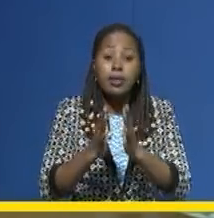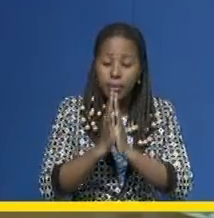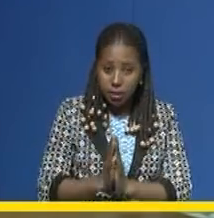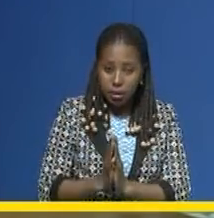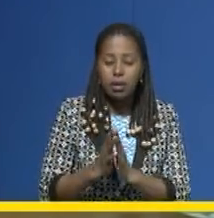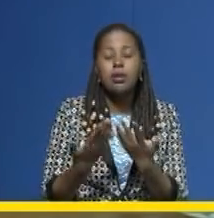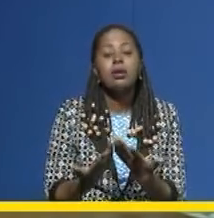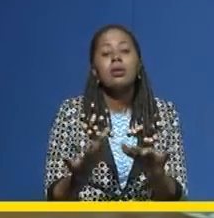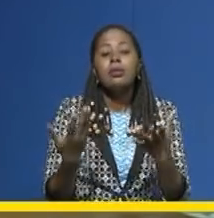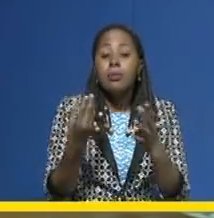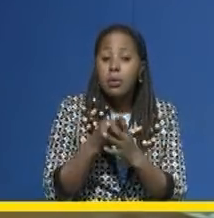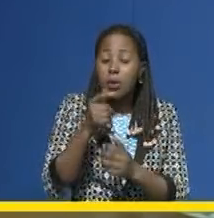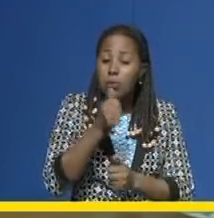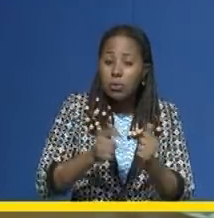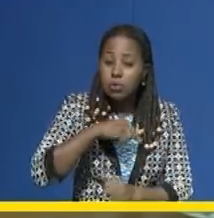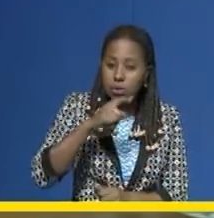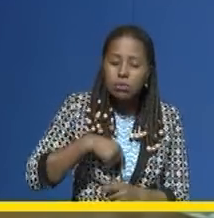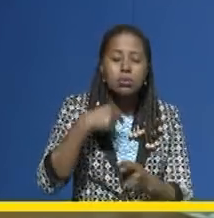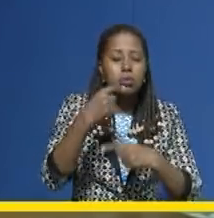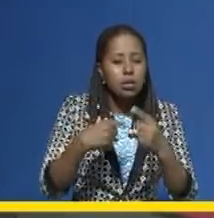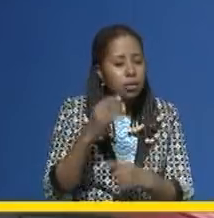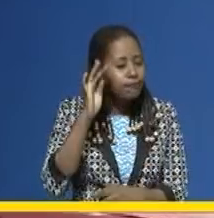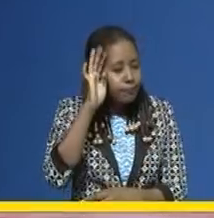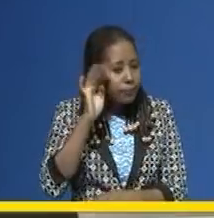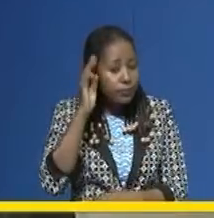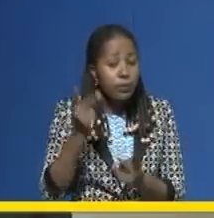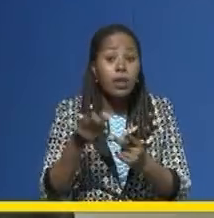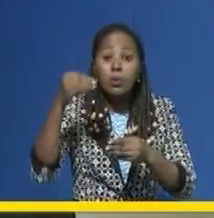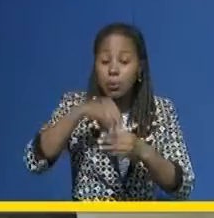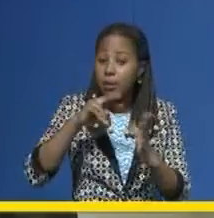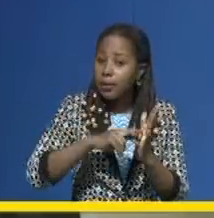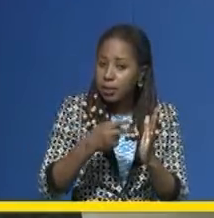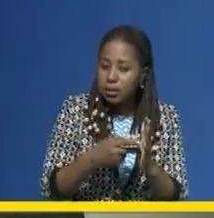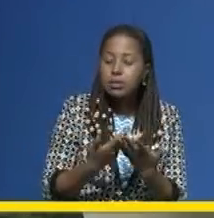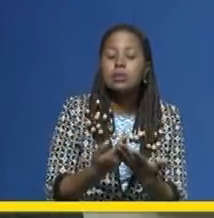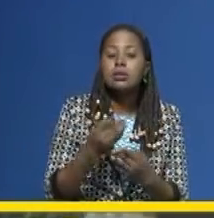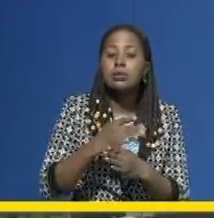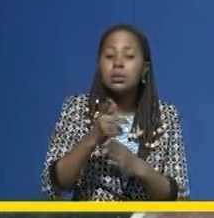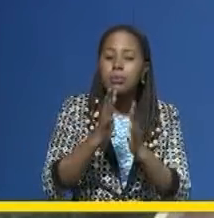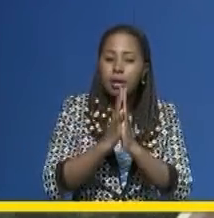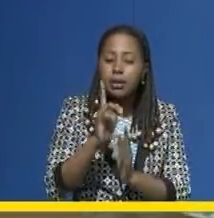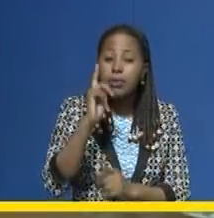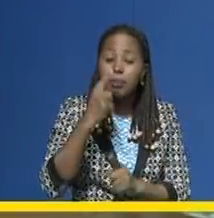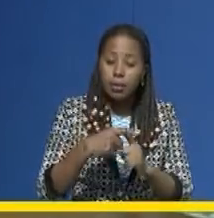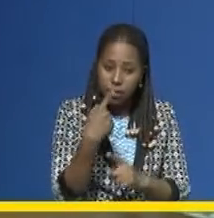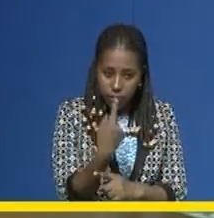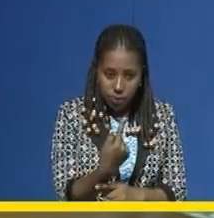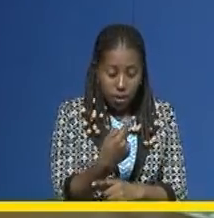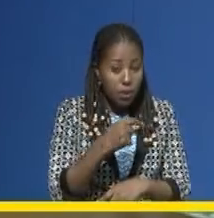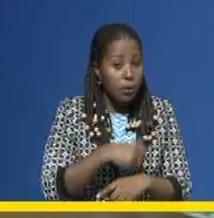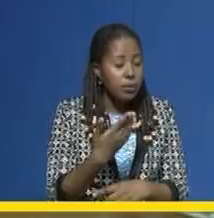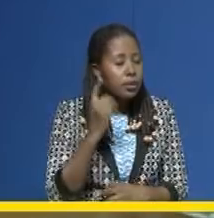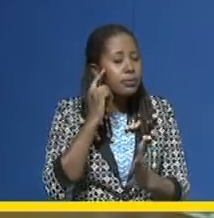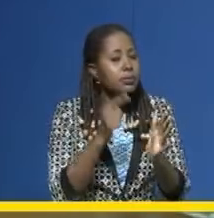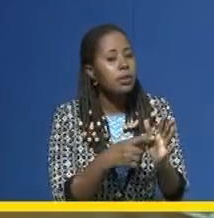Though kwamba uongozi wetu unaendelea kutafakari na kuweka mikakati ya ibada iwe mara moja, kwa sababu wakati mwingine,